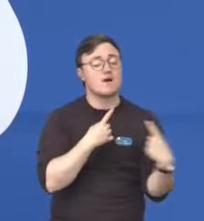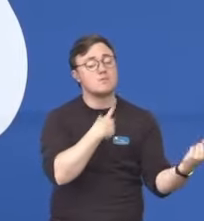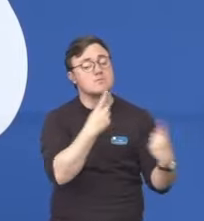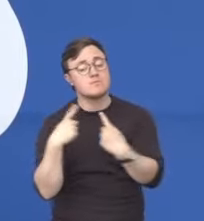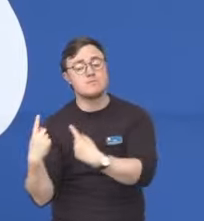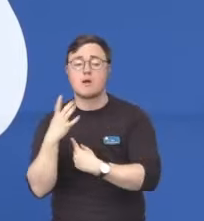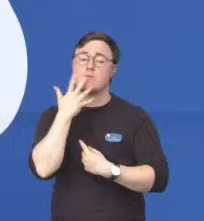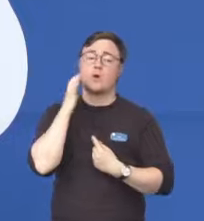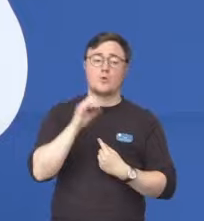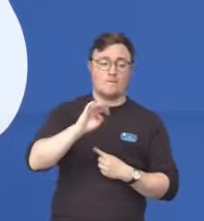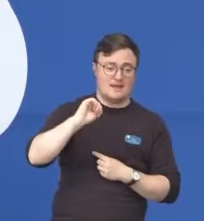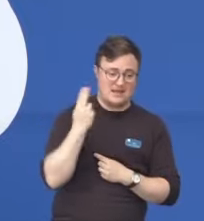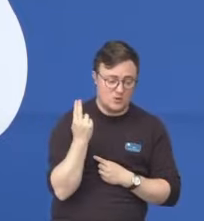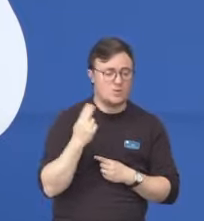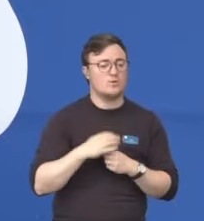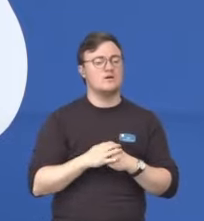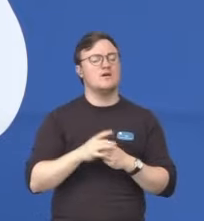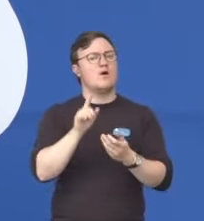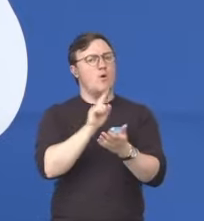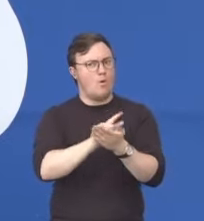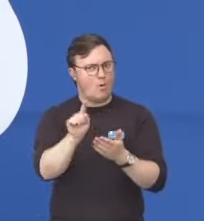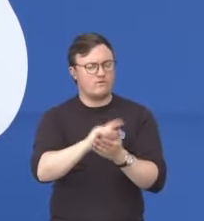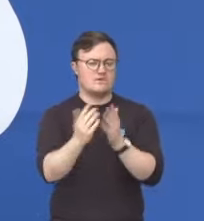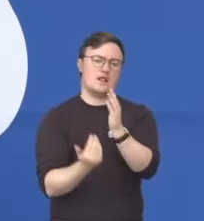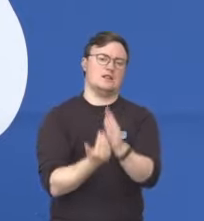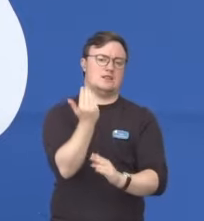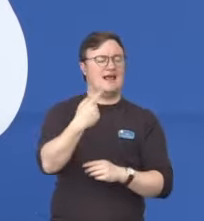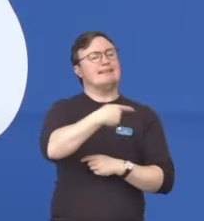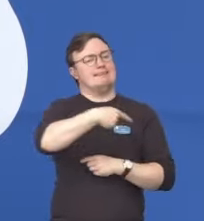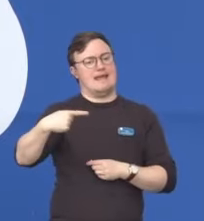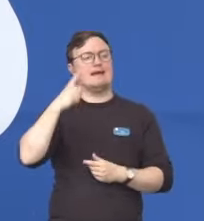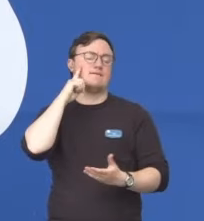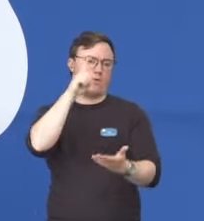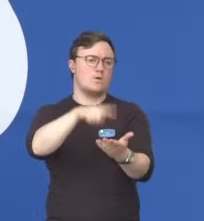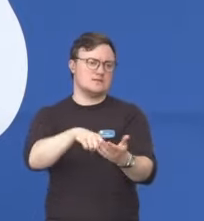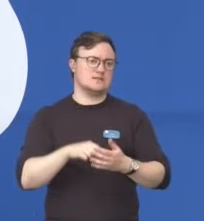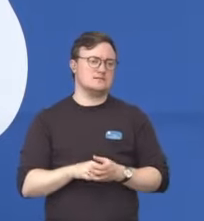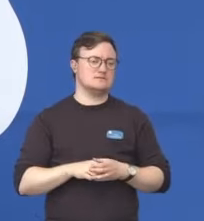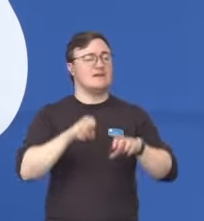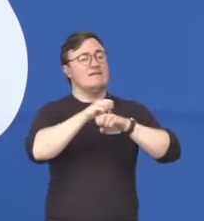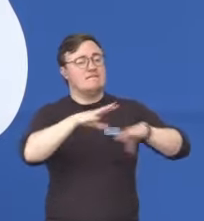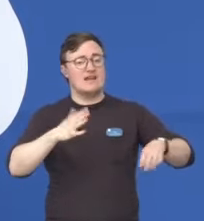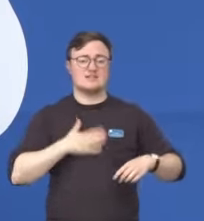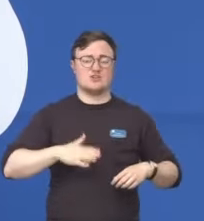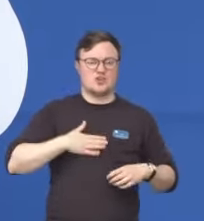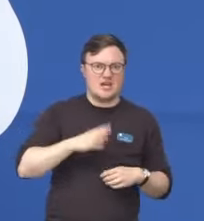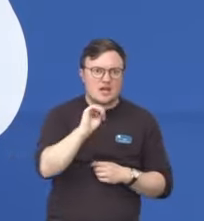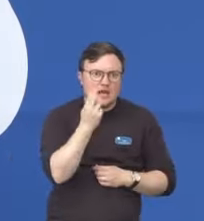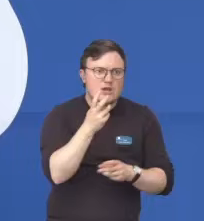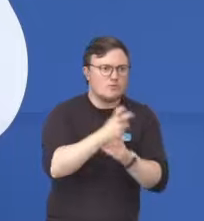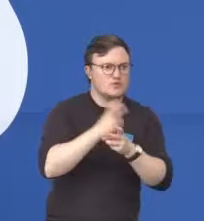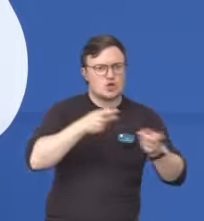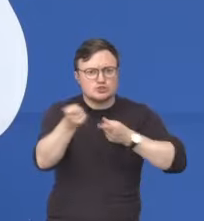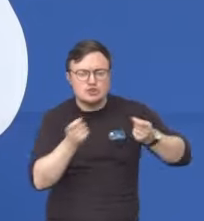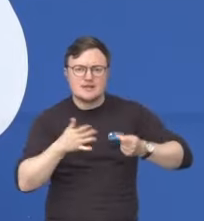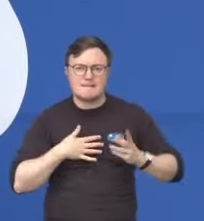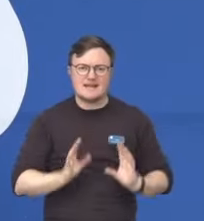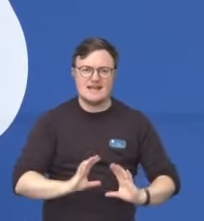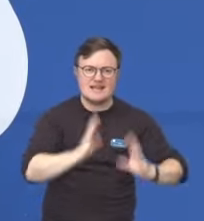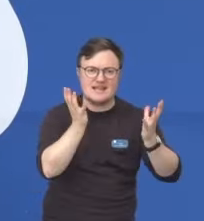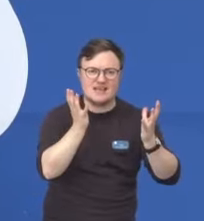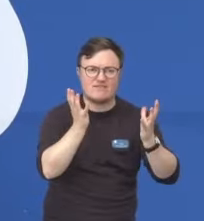EU i allmänhet, så möts jag ofta av ganska negativa åsikter. Man uppfattar att EU försöker detaljstyra deras liv, men man